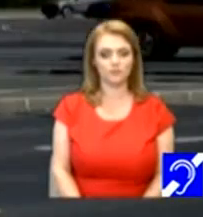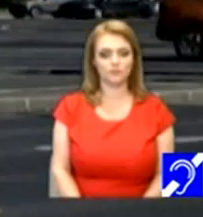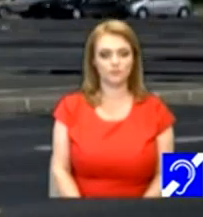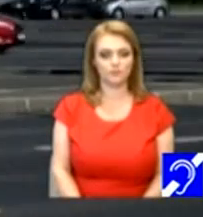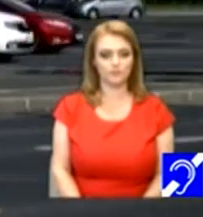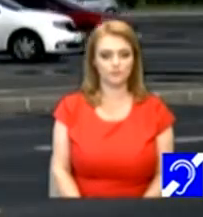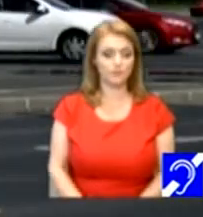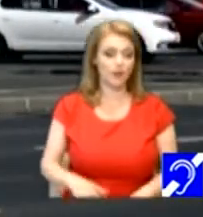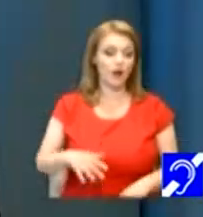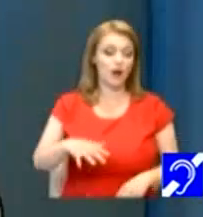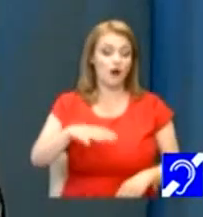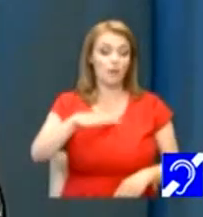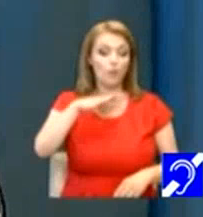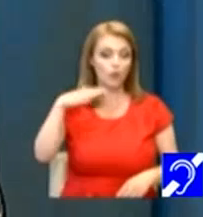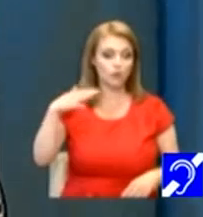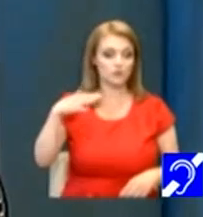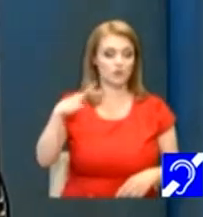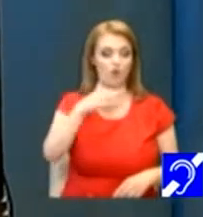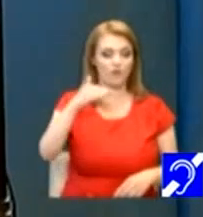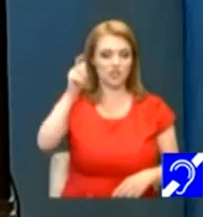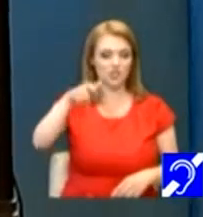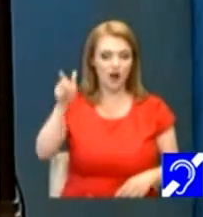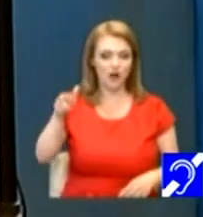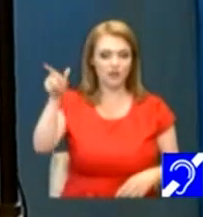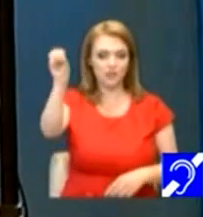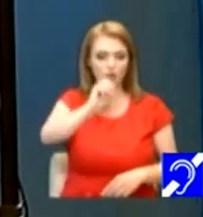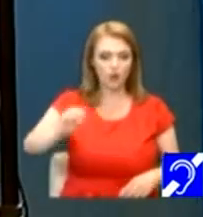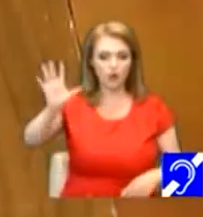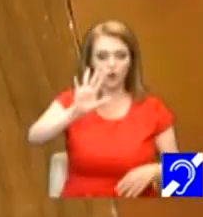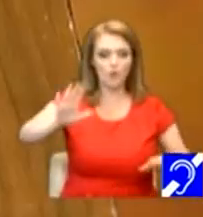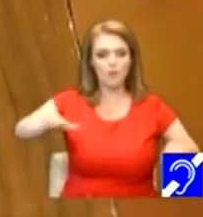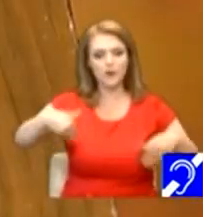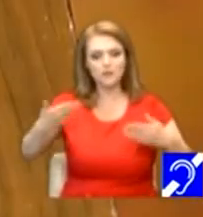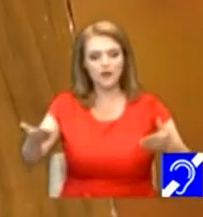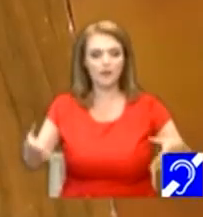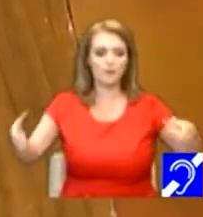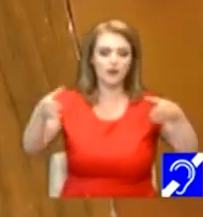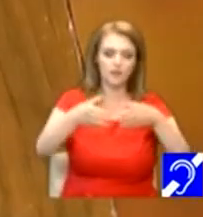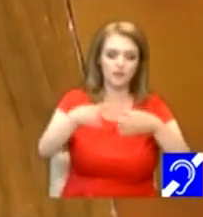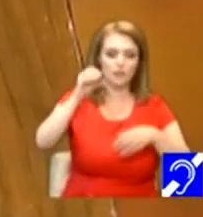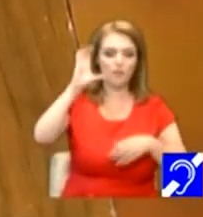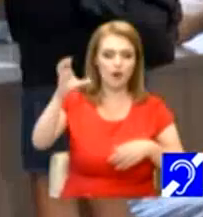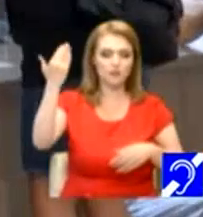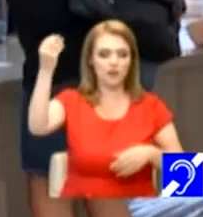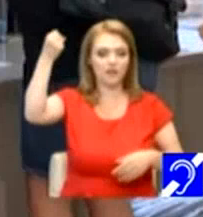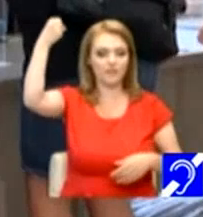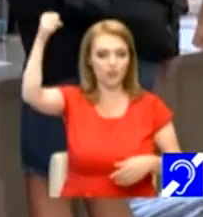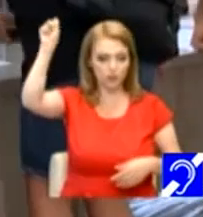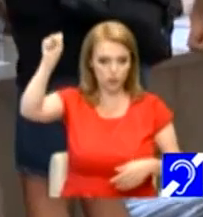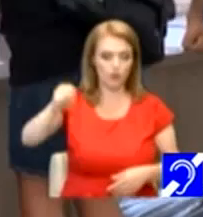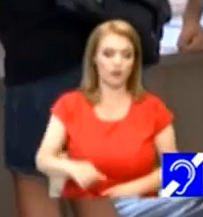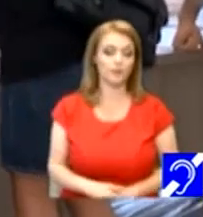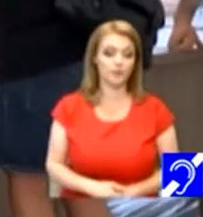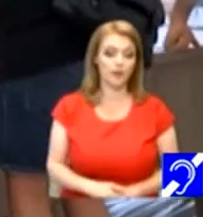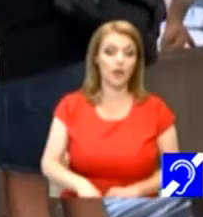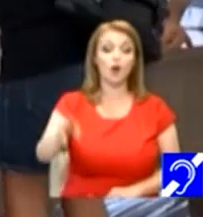Mai mulți lideri europeni au felicitat Partidul Acțiune și Solidaritate pentru victoria categorică obținută la alegerile